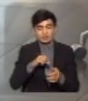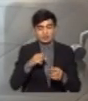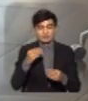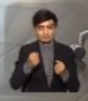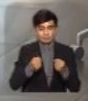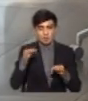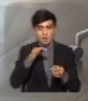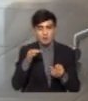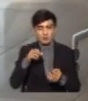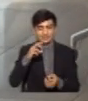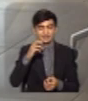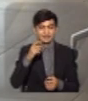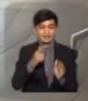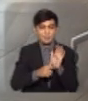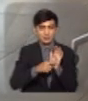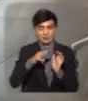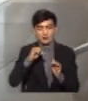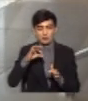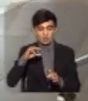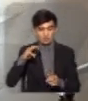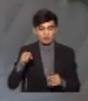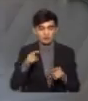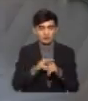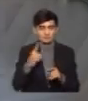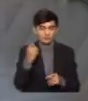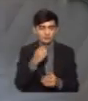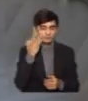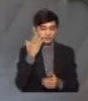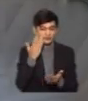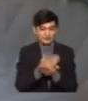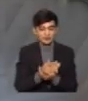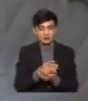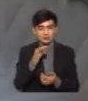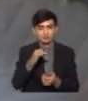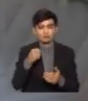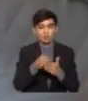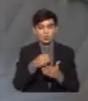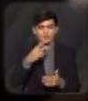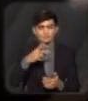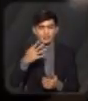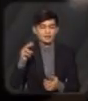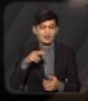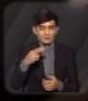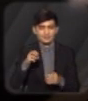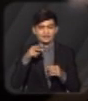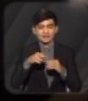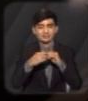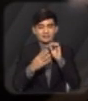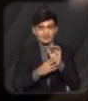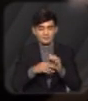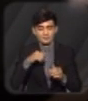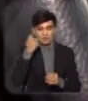автомобиля Toyota Camry 70. Розыгрыш проходит каждую неделю и продлится до 25 декабря 2019